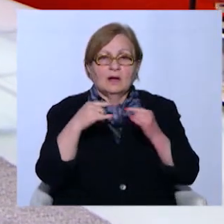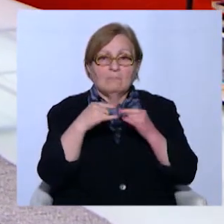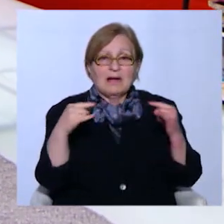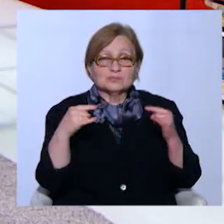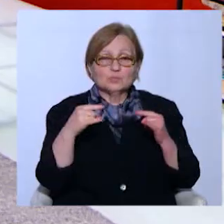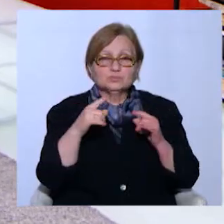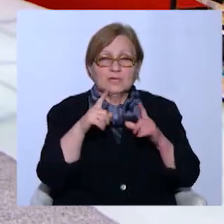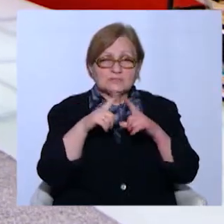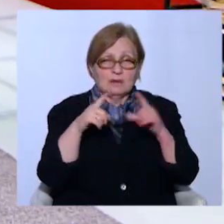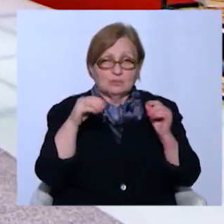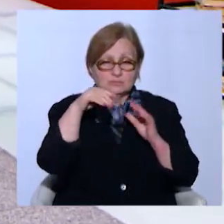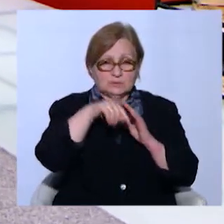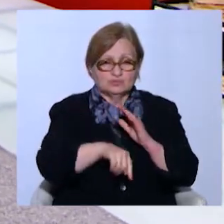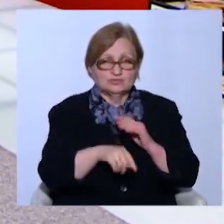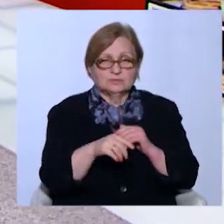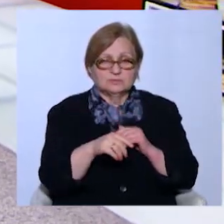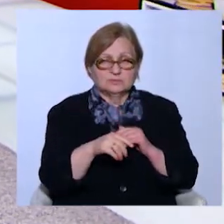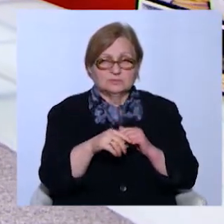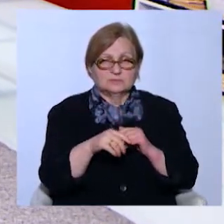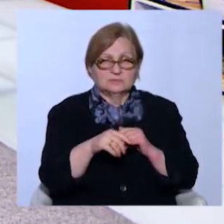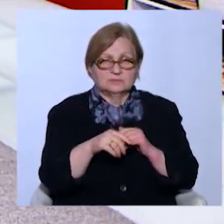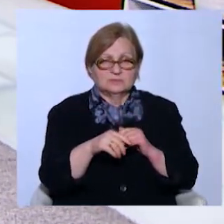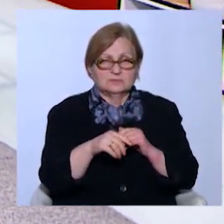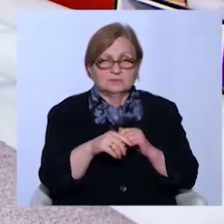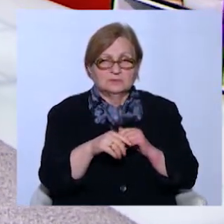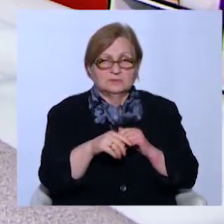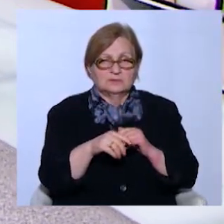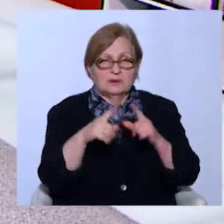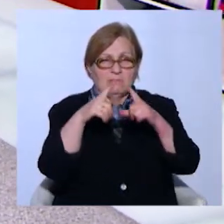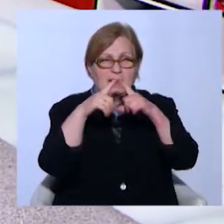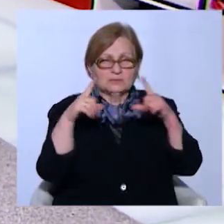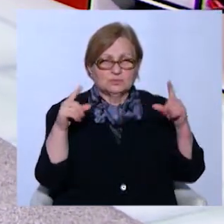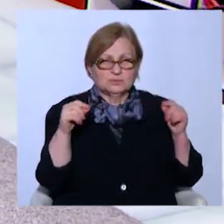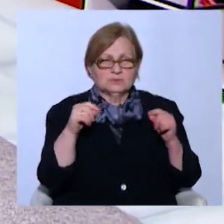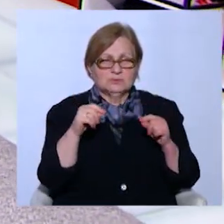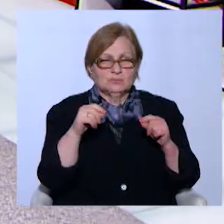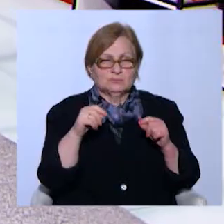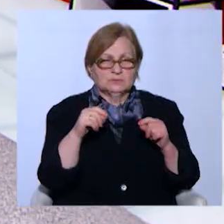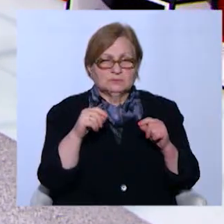სამკუთხედში ალბათ იცით, აი დაბლა ნახაზე თუ არ ჩანს, აი აქ ამოვხაზა.